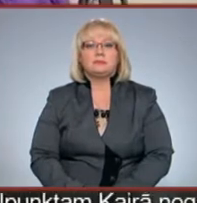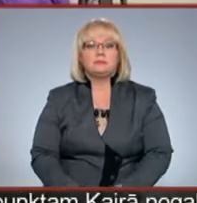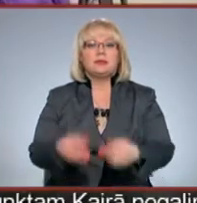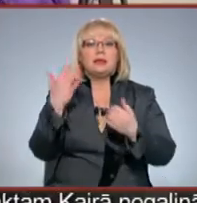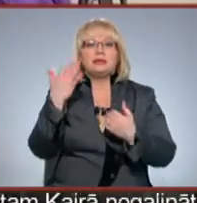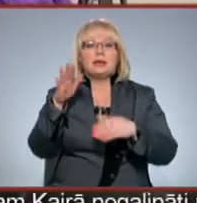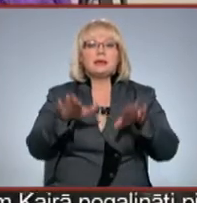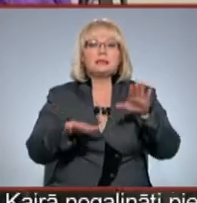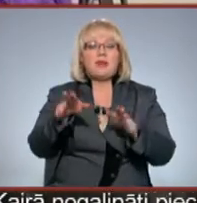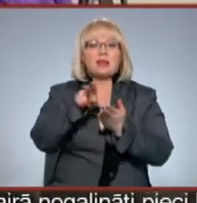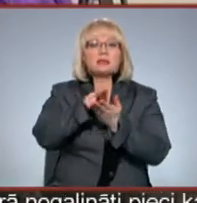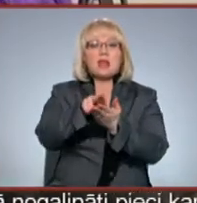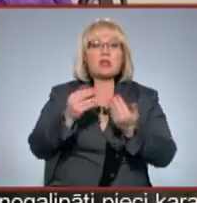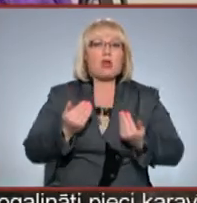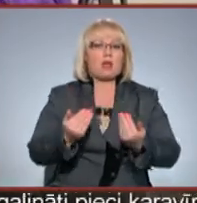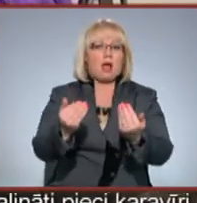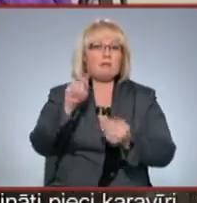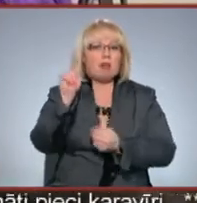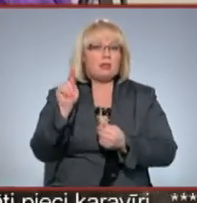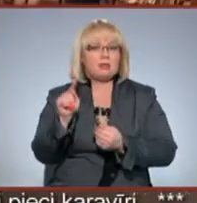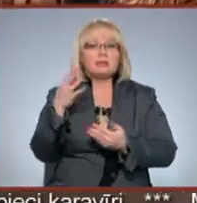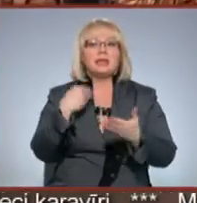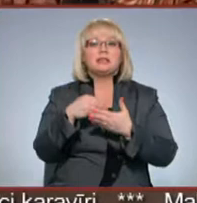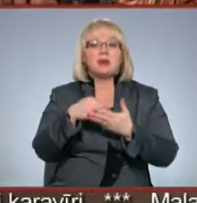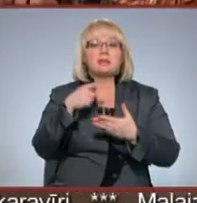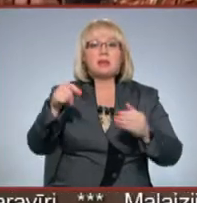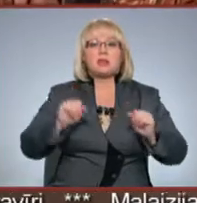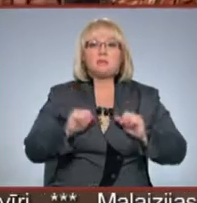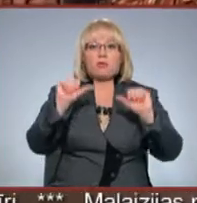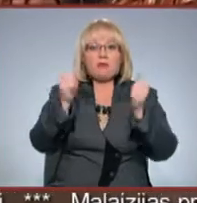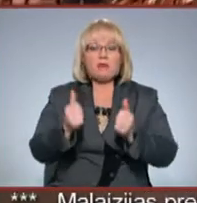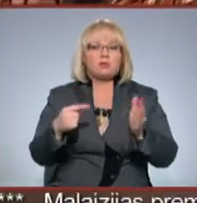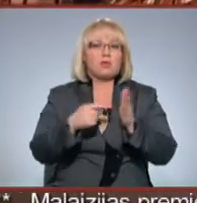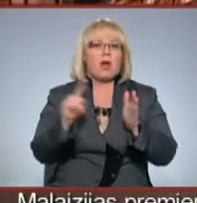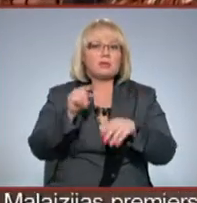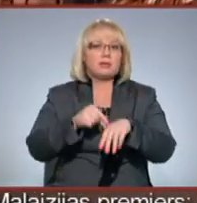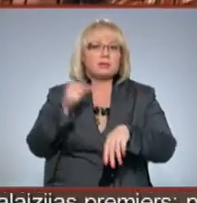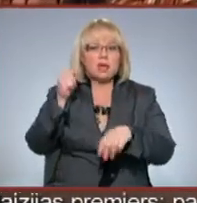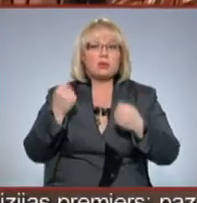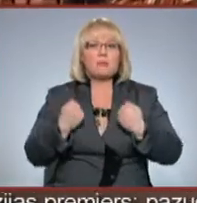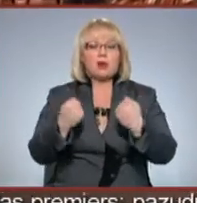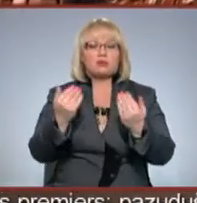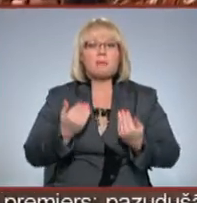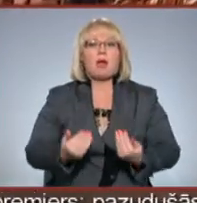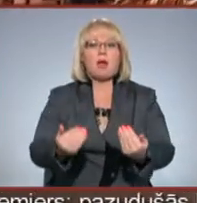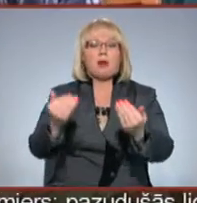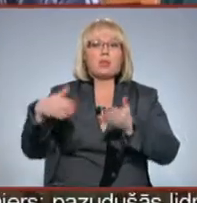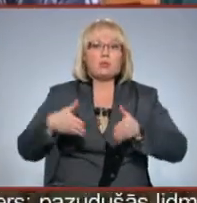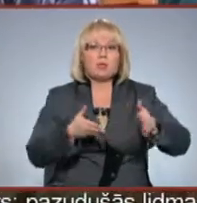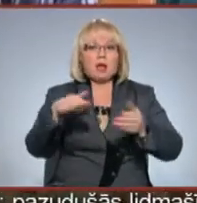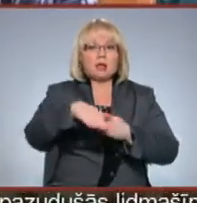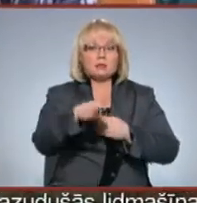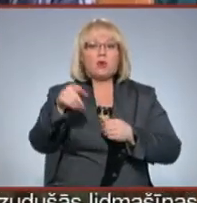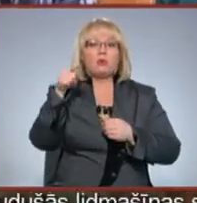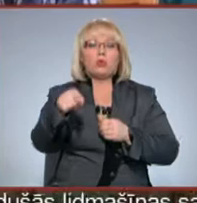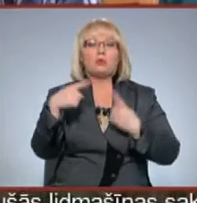Cik svar skeletona kamanas? Cik izmaksā šāds sporta veids un kādas ir sajūtas braucot pa kamaniņu trasi? Šos un